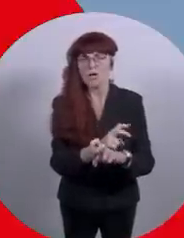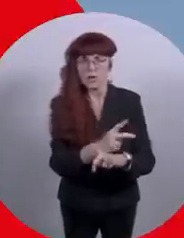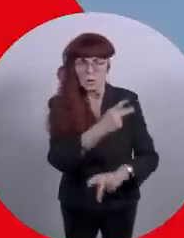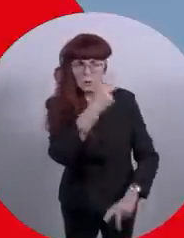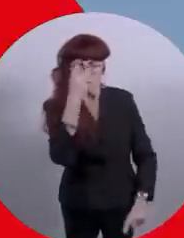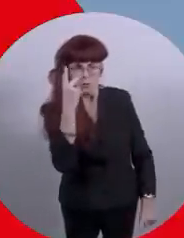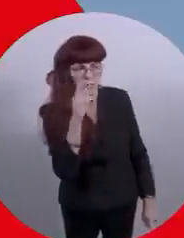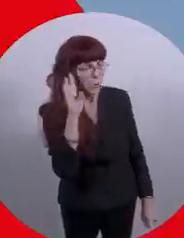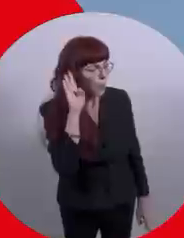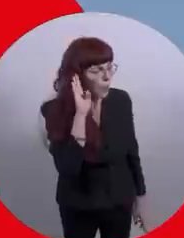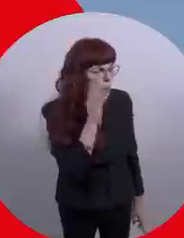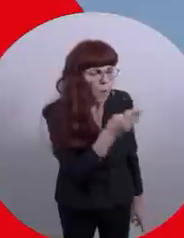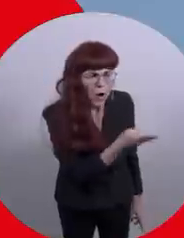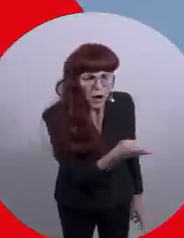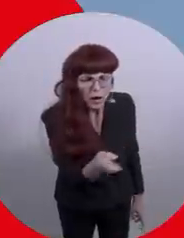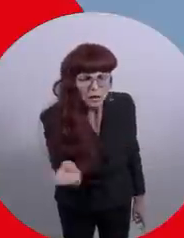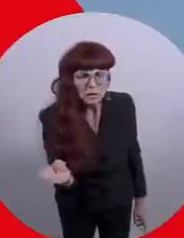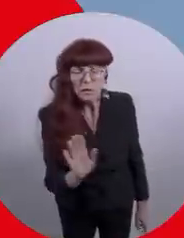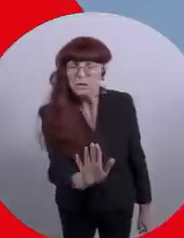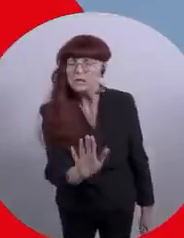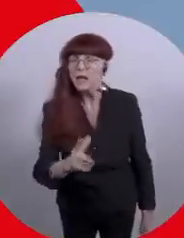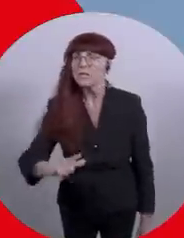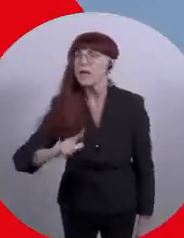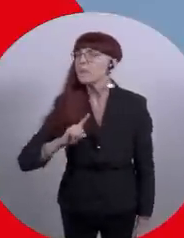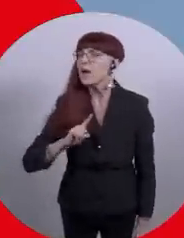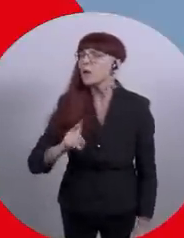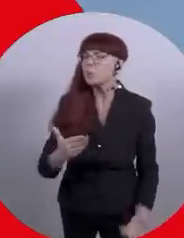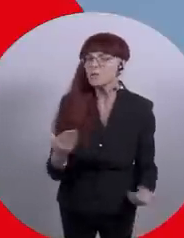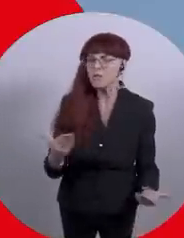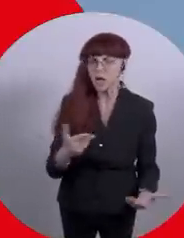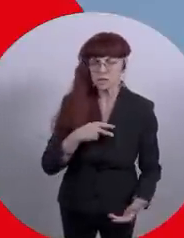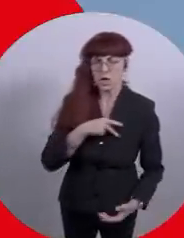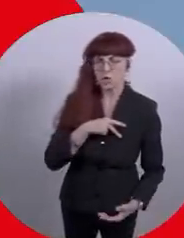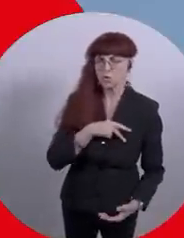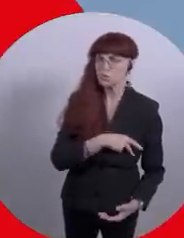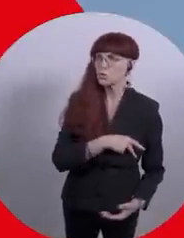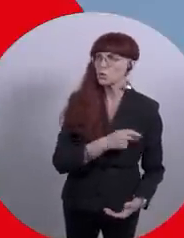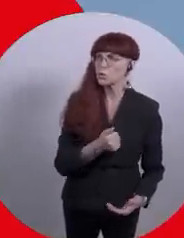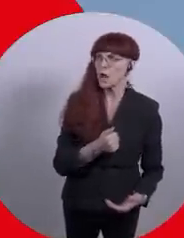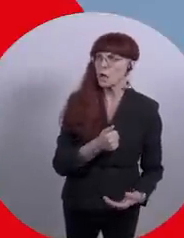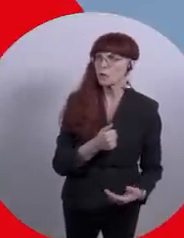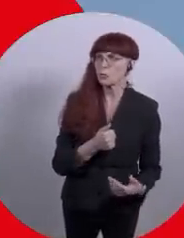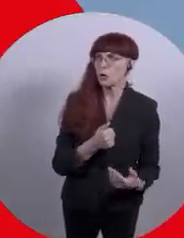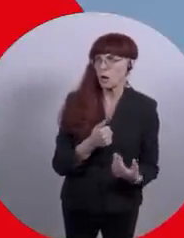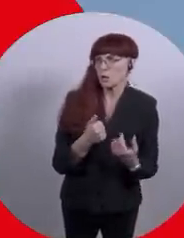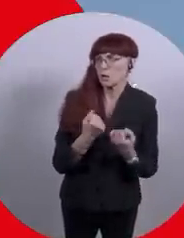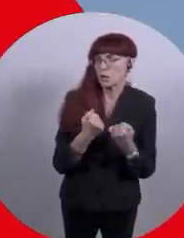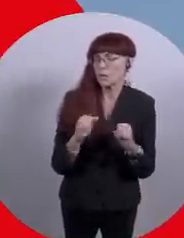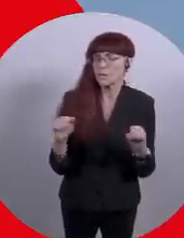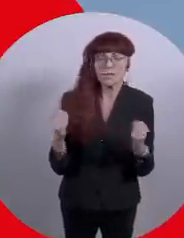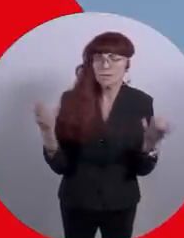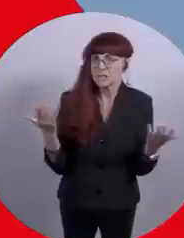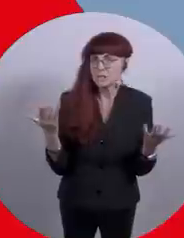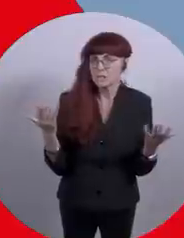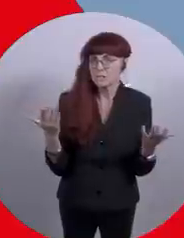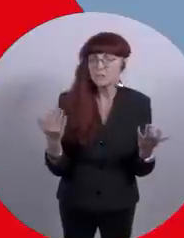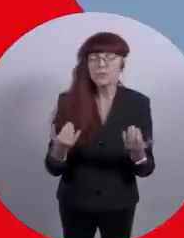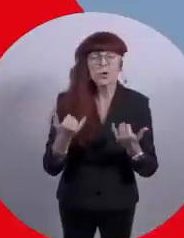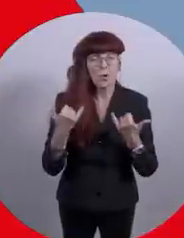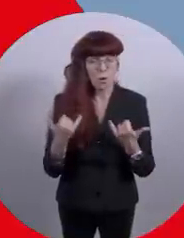was erwartet sich die Bevölkerung eigentlich von einer Sozialdemokratie es wurde heute hier schon